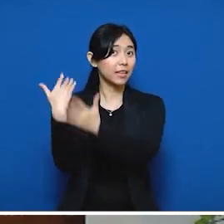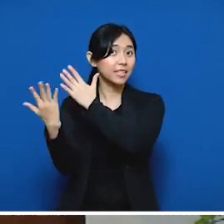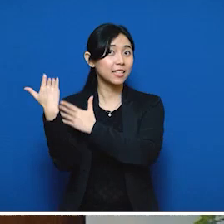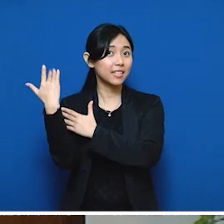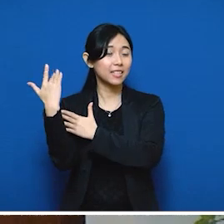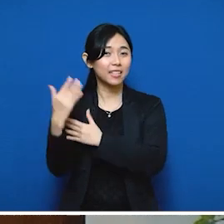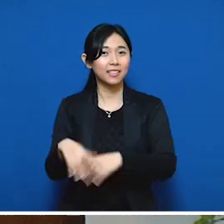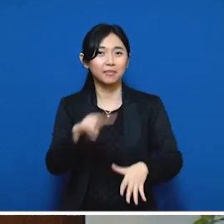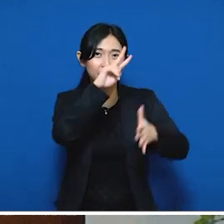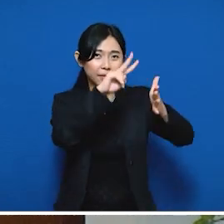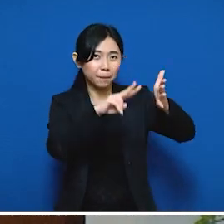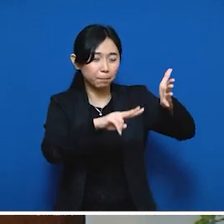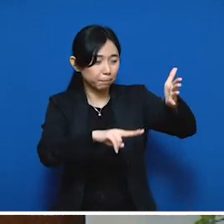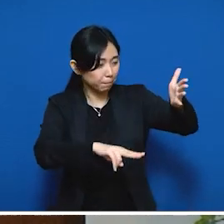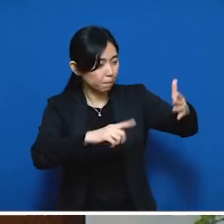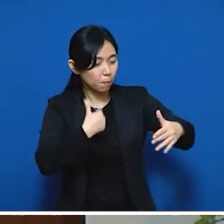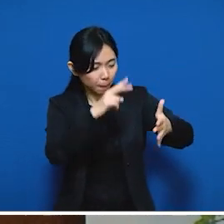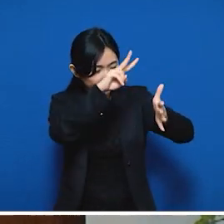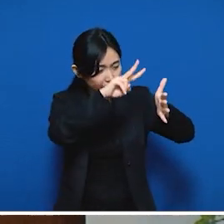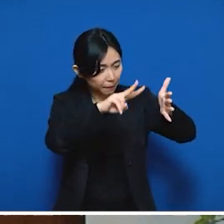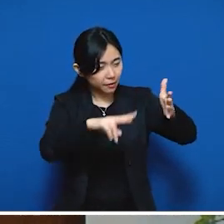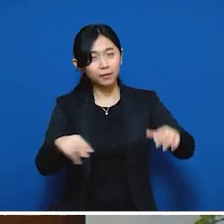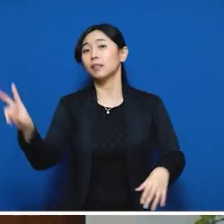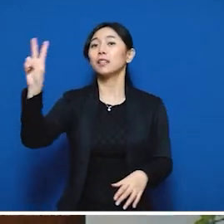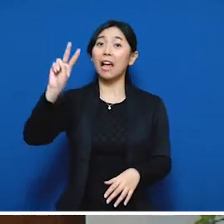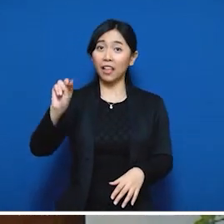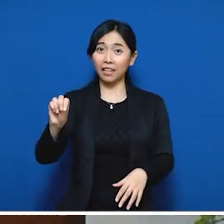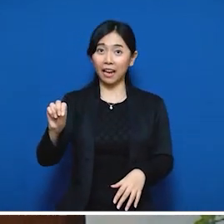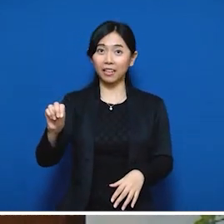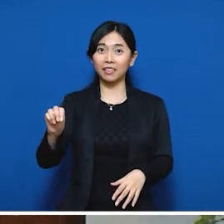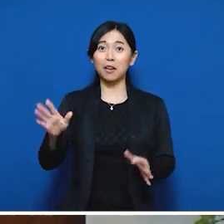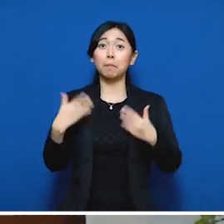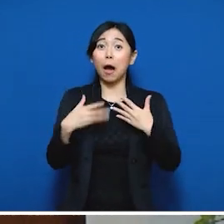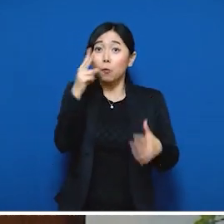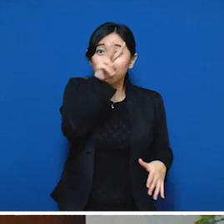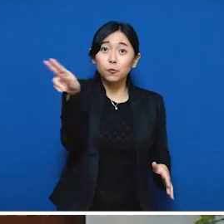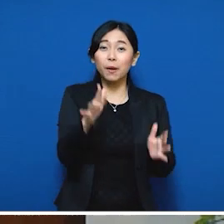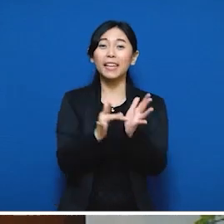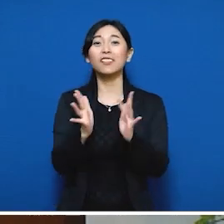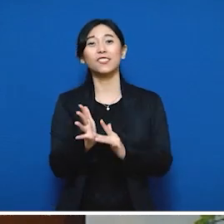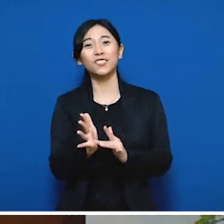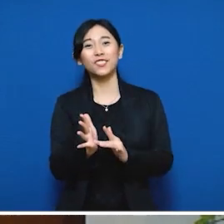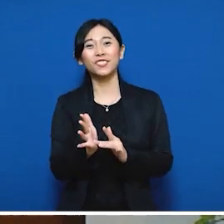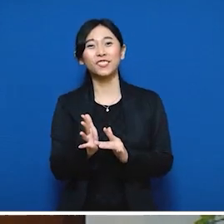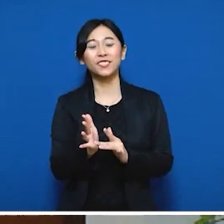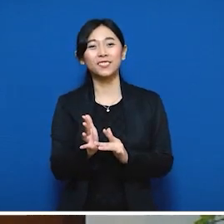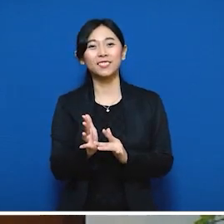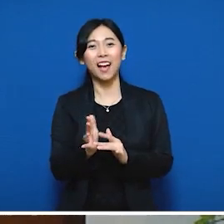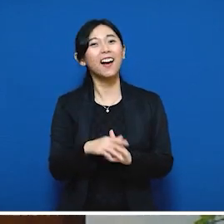Nathanael ini mau diajak oleh Filipus untuk berjumpa dengan Yesus,